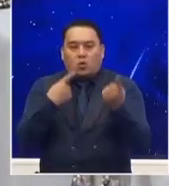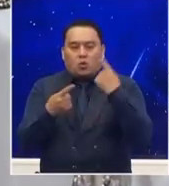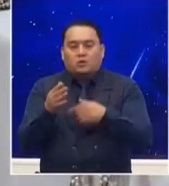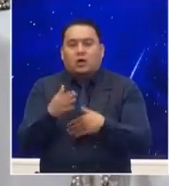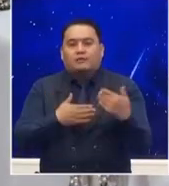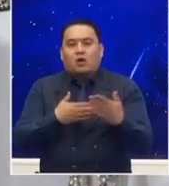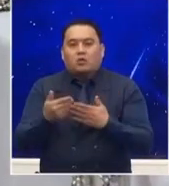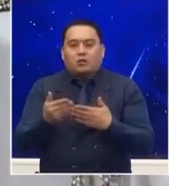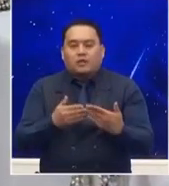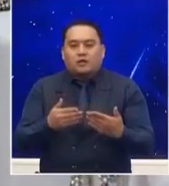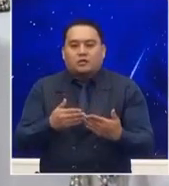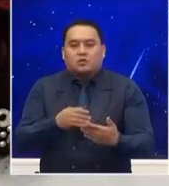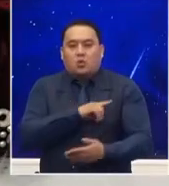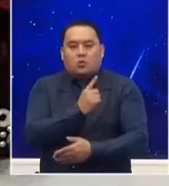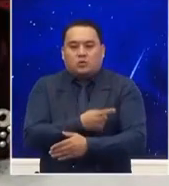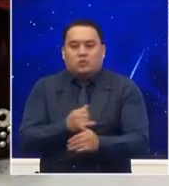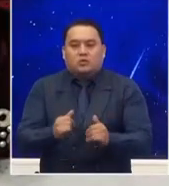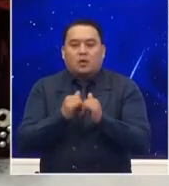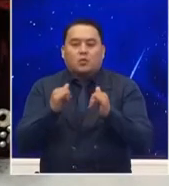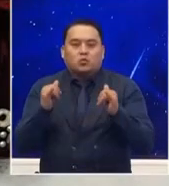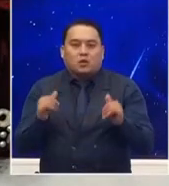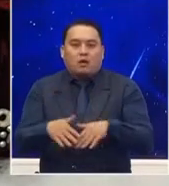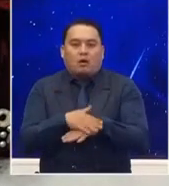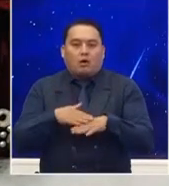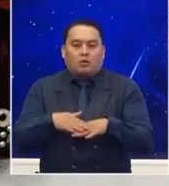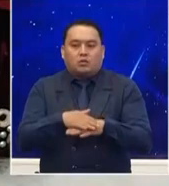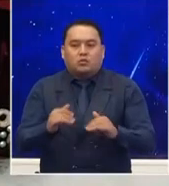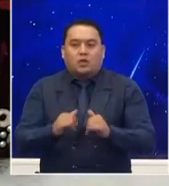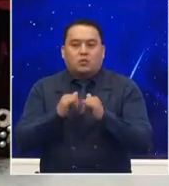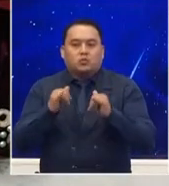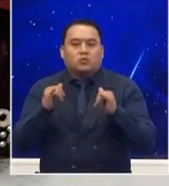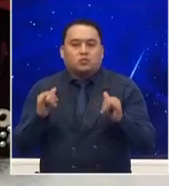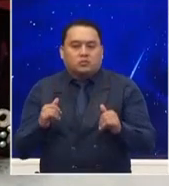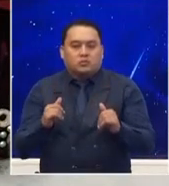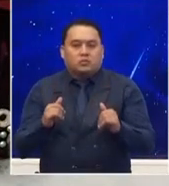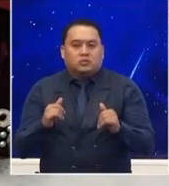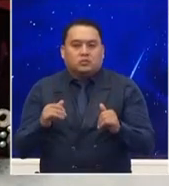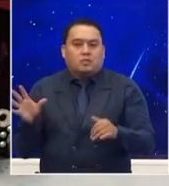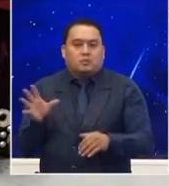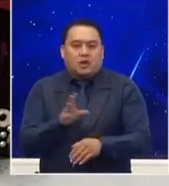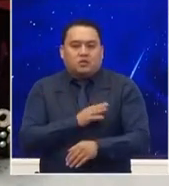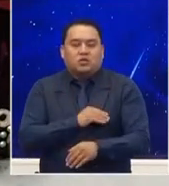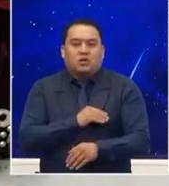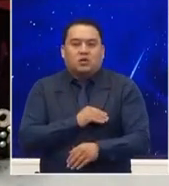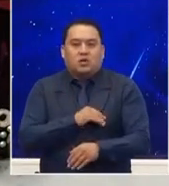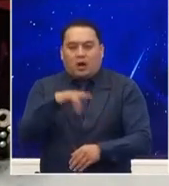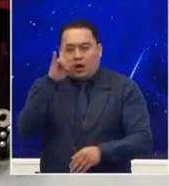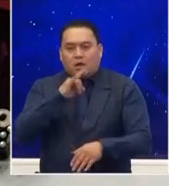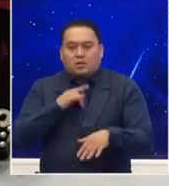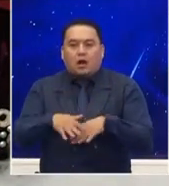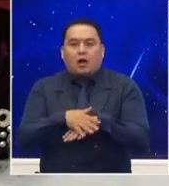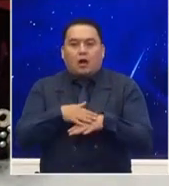өнерімізді, жаңағы одағымыздың өркендеуін, халықтың өркендеуін енді барша қазақ